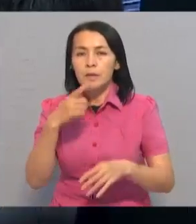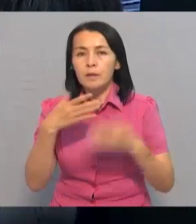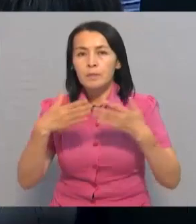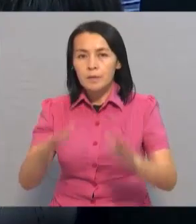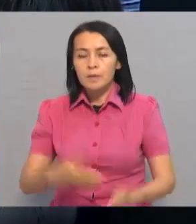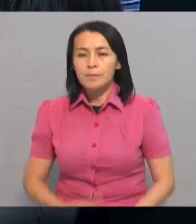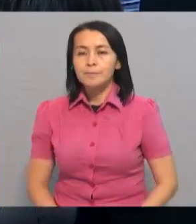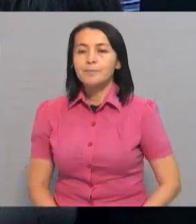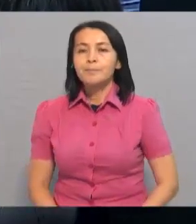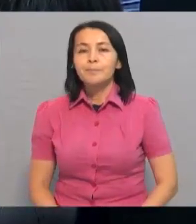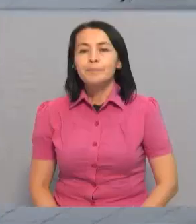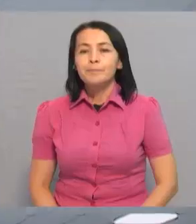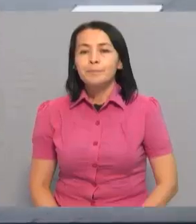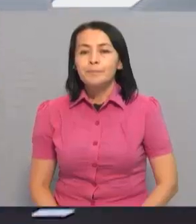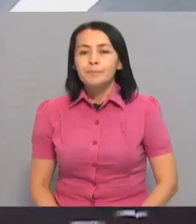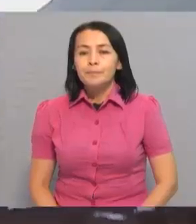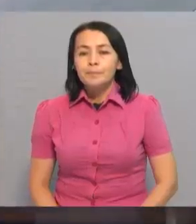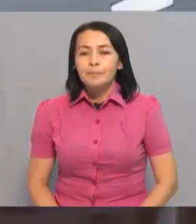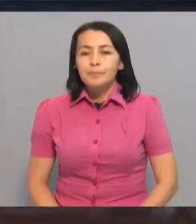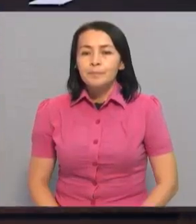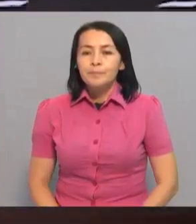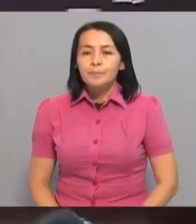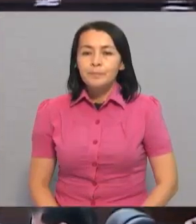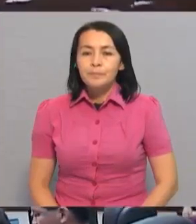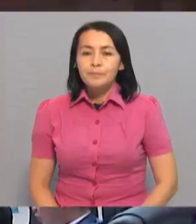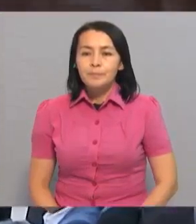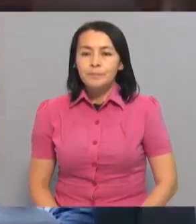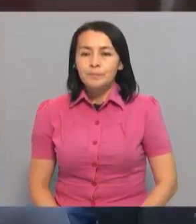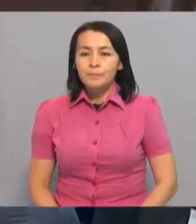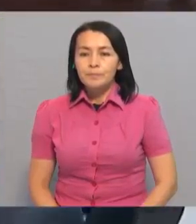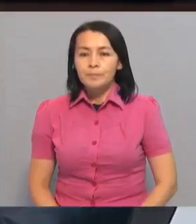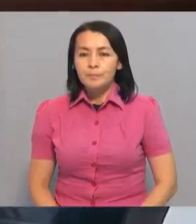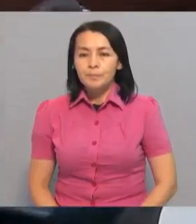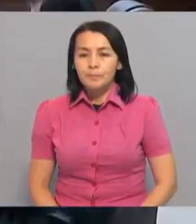тарқасты. Лаура Сарман, Нұржан Ақжолов, Ролан Рүстемов, жаңалықтар.